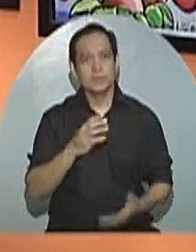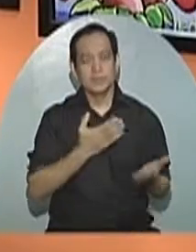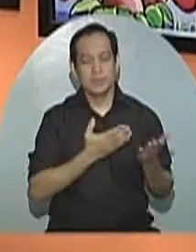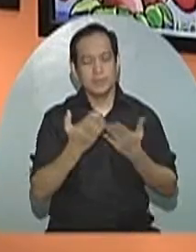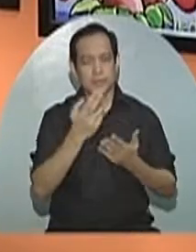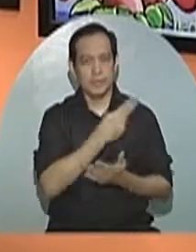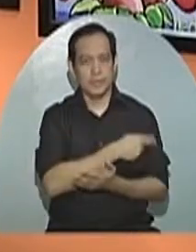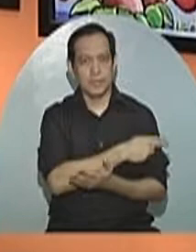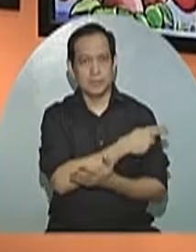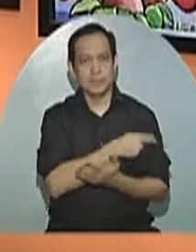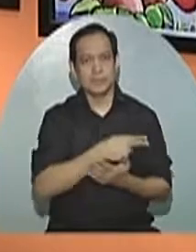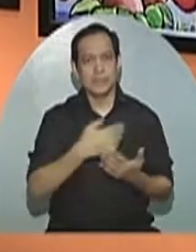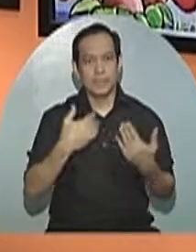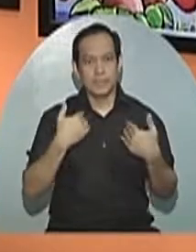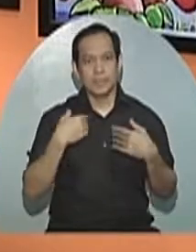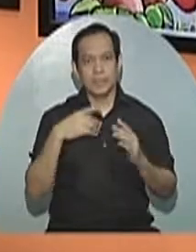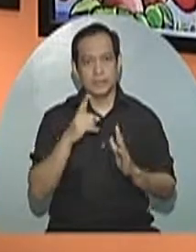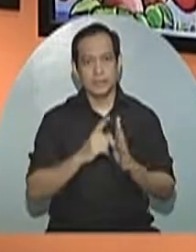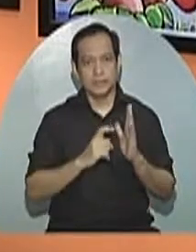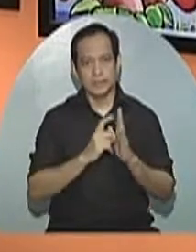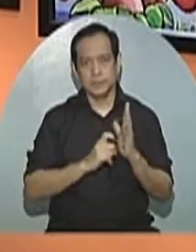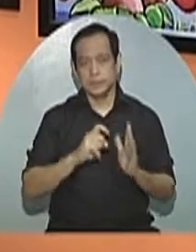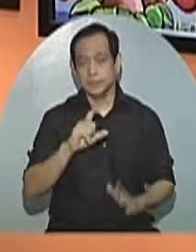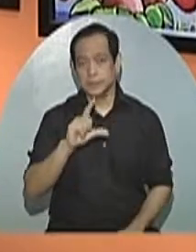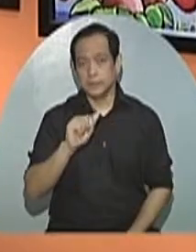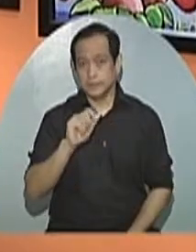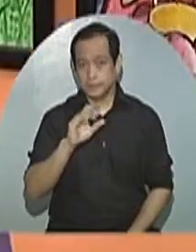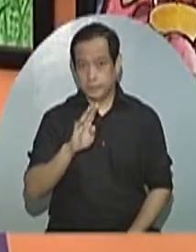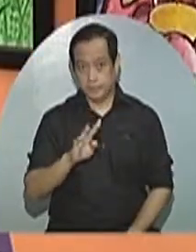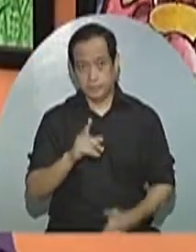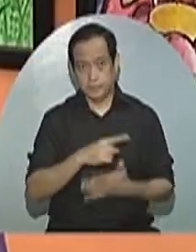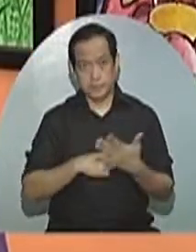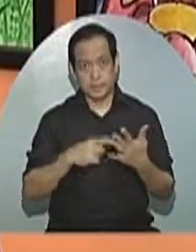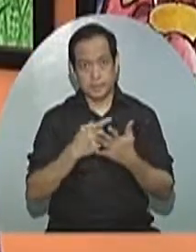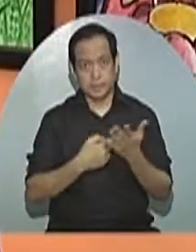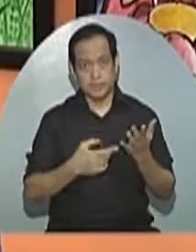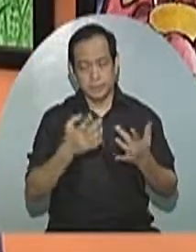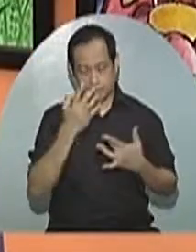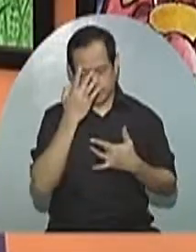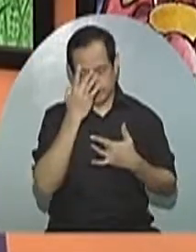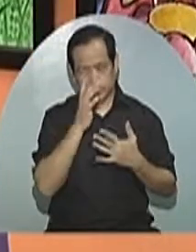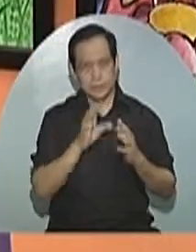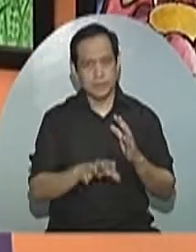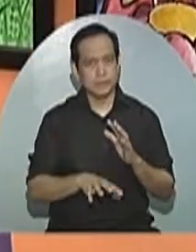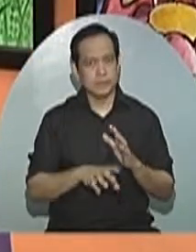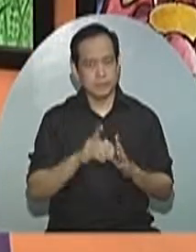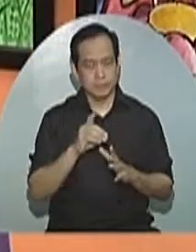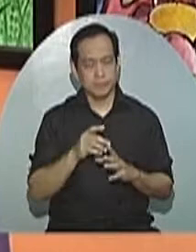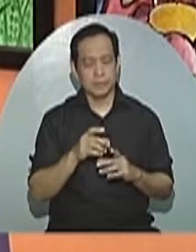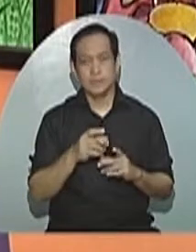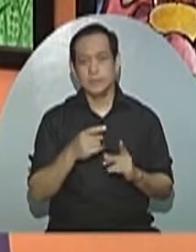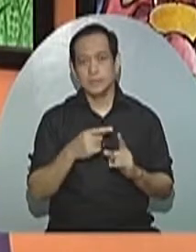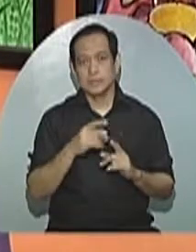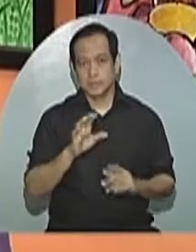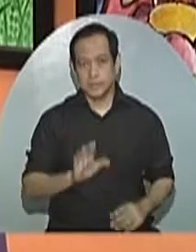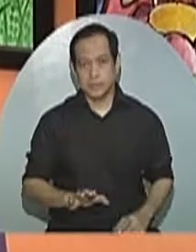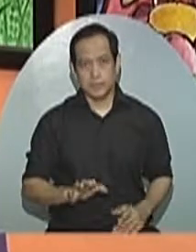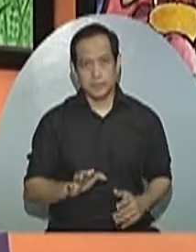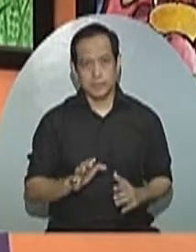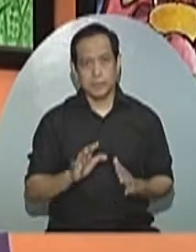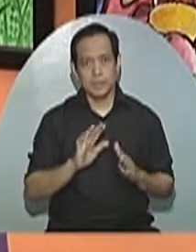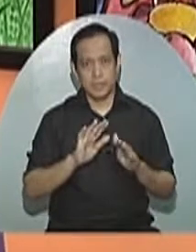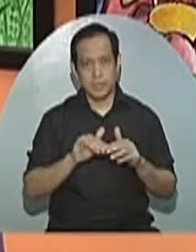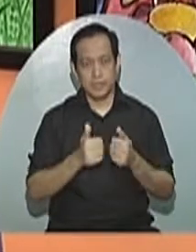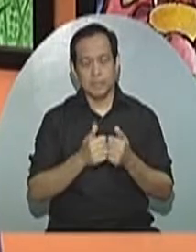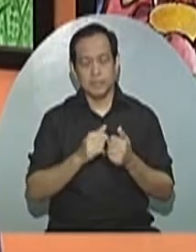sa ospital at sumailalim sa mga laboratory test. Ano ang sakit na nakita sa bata? Paano harapin